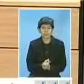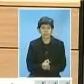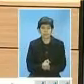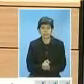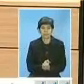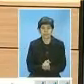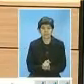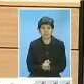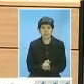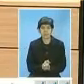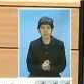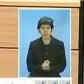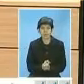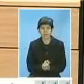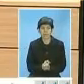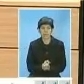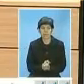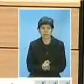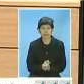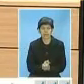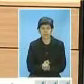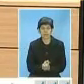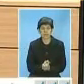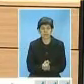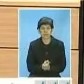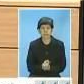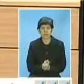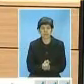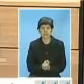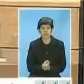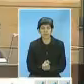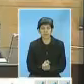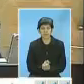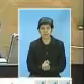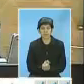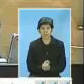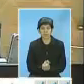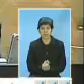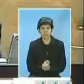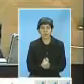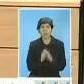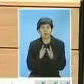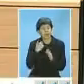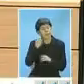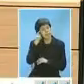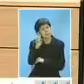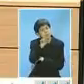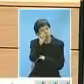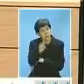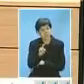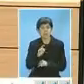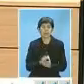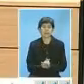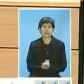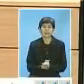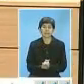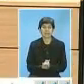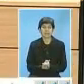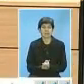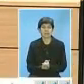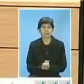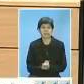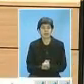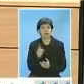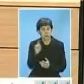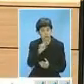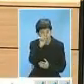ดังนั้นตรงจุดนี้ผมก็พอสมควรนะผมจะไปต่อเลยครับ ครับเชิญนะเชิญนะ เป็นข้อสงสัย